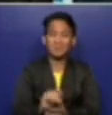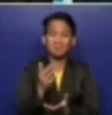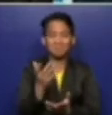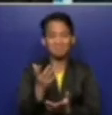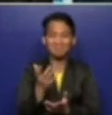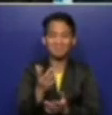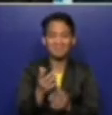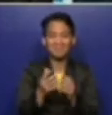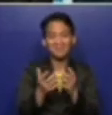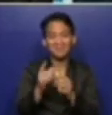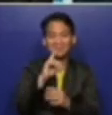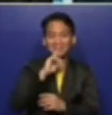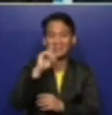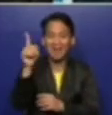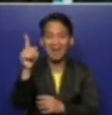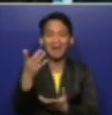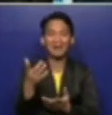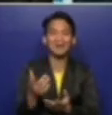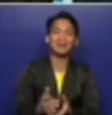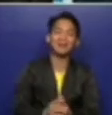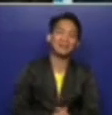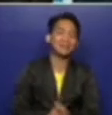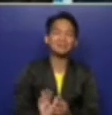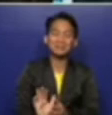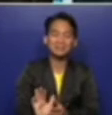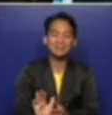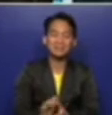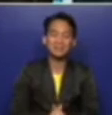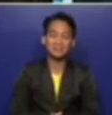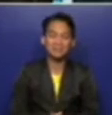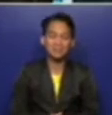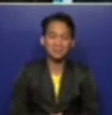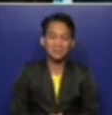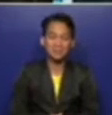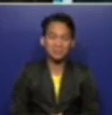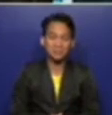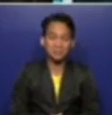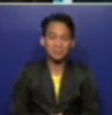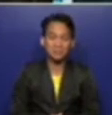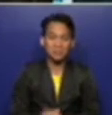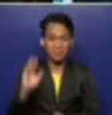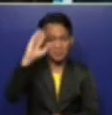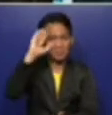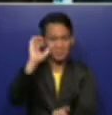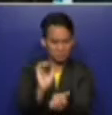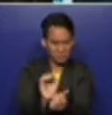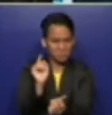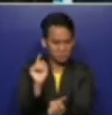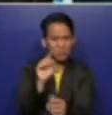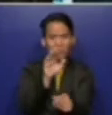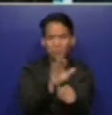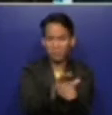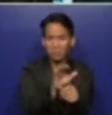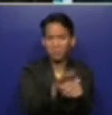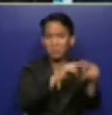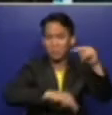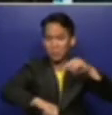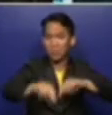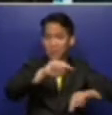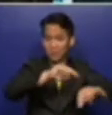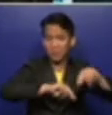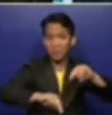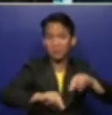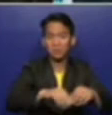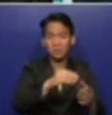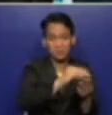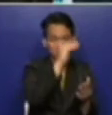ย้ำไปอีกครั้งหนึ่งว่าเรื่องการชุมนุมนั้นเจ้าหน้าที่จะต้องดูแลนะครับทุกฝ่ายทุกกลุ่มนะครับว่าจะต้